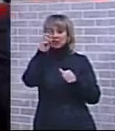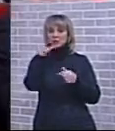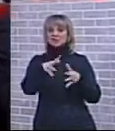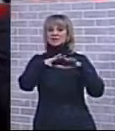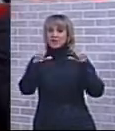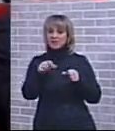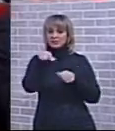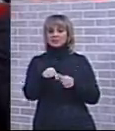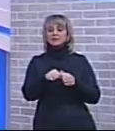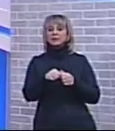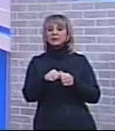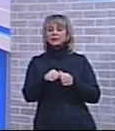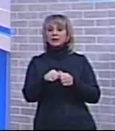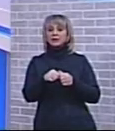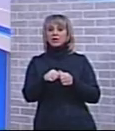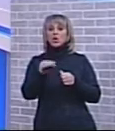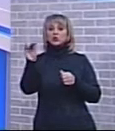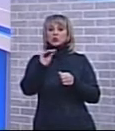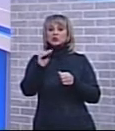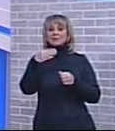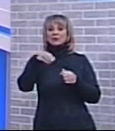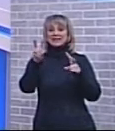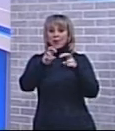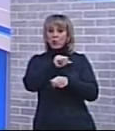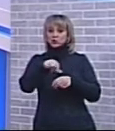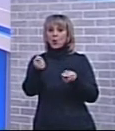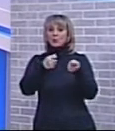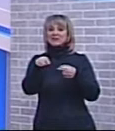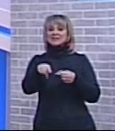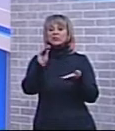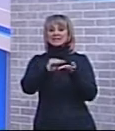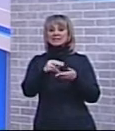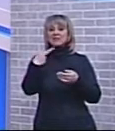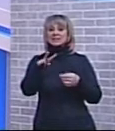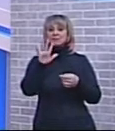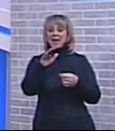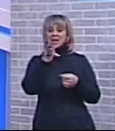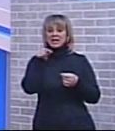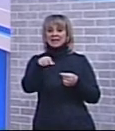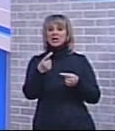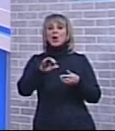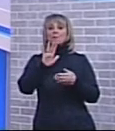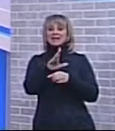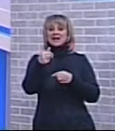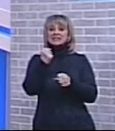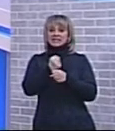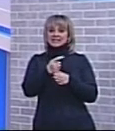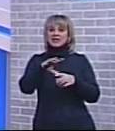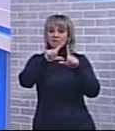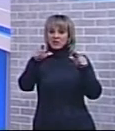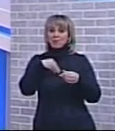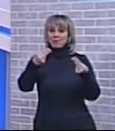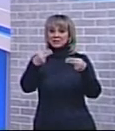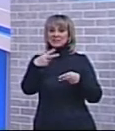государственной власти. Южному таможенному управлению сегодня исполнилось 25 лет. Приказ о создании ведомства